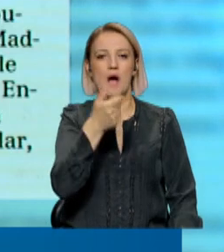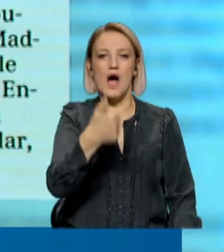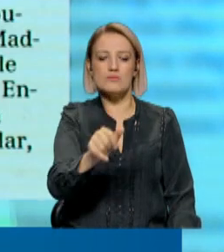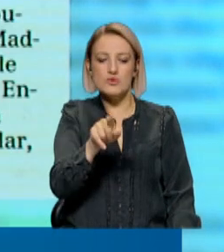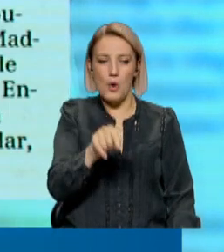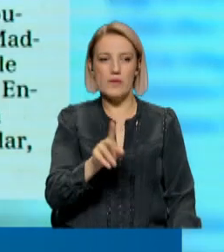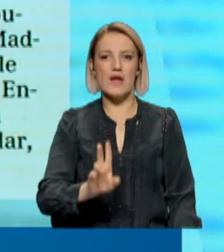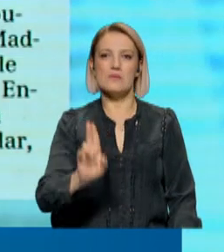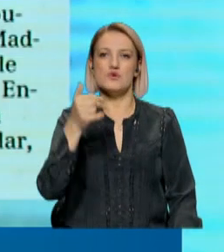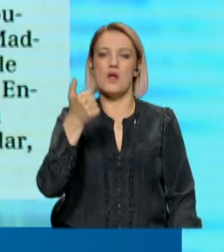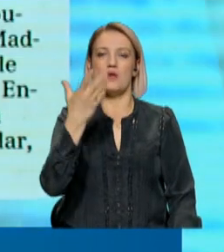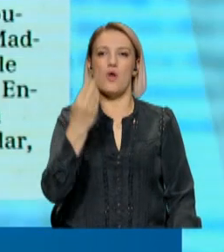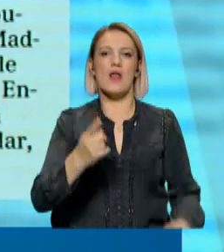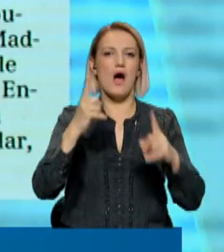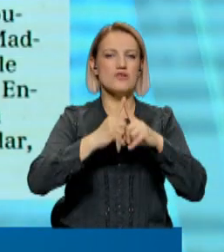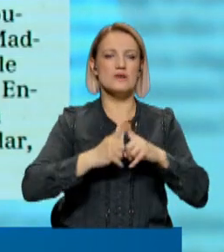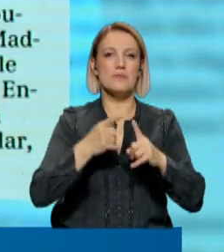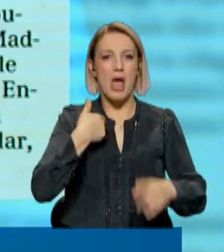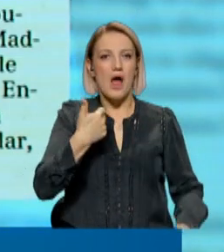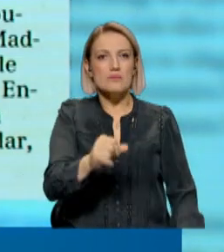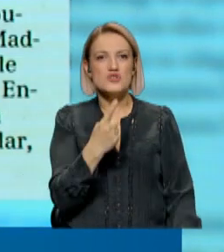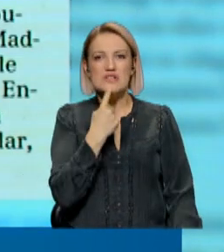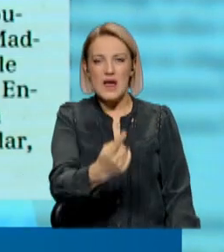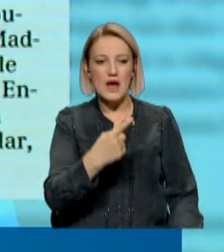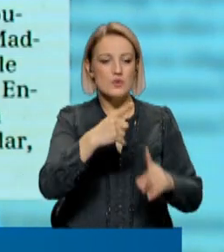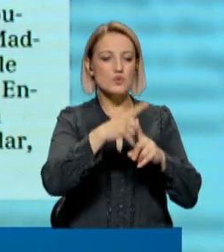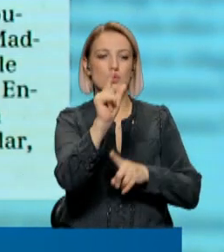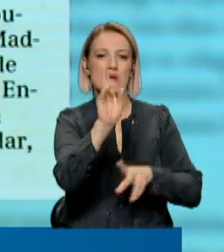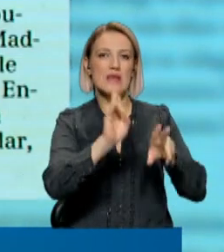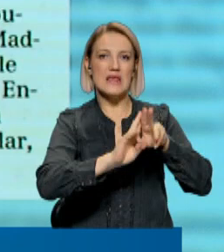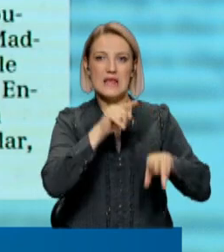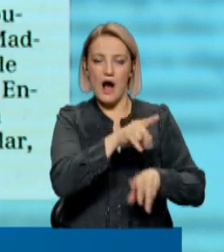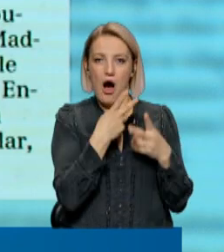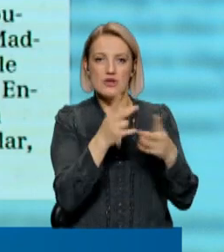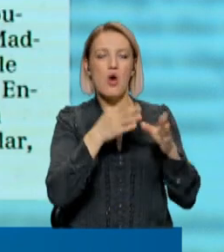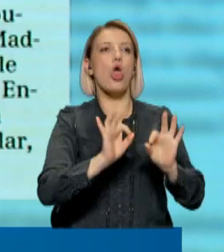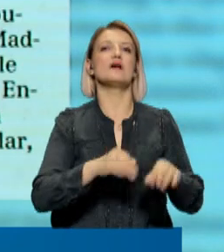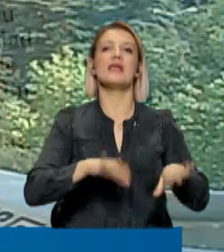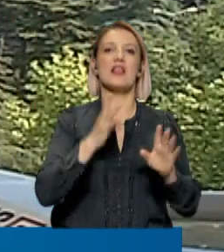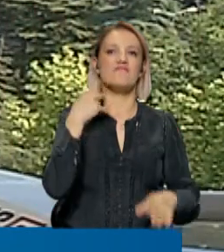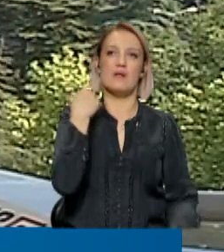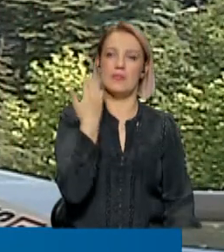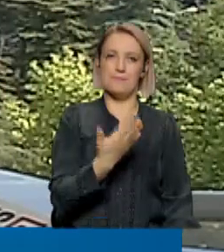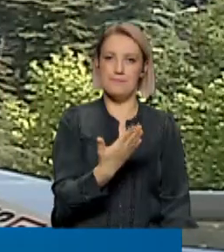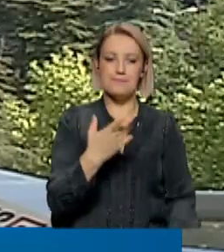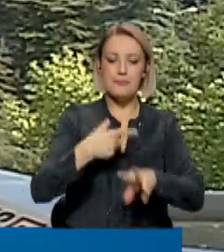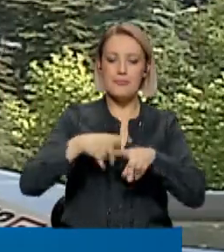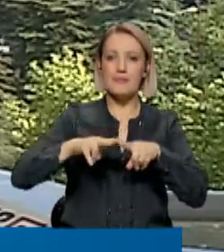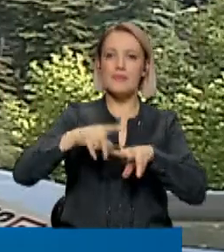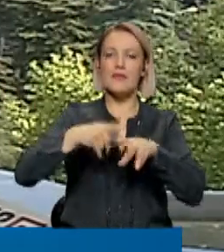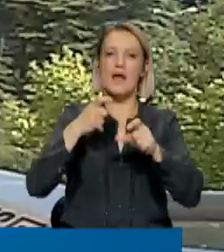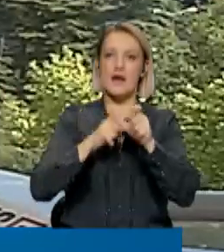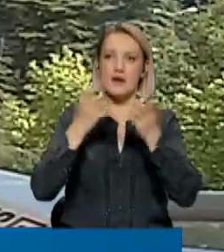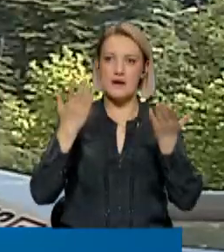%160,76 olarak hesapladı. Ben de 60 diyerek aslında TÜİK'in açıkladığını da altına indim. Yok öyle değil efendim. Enak'ın,